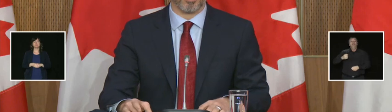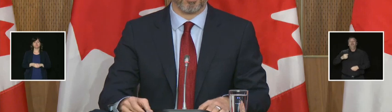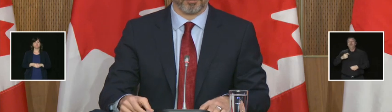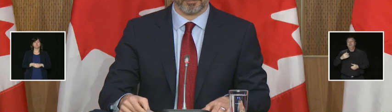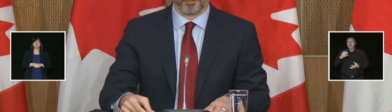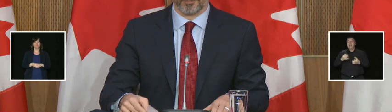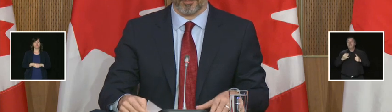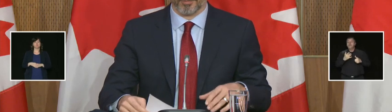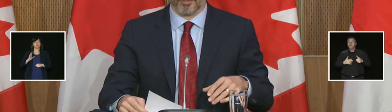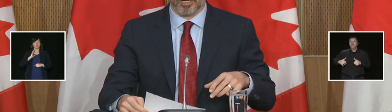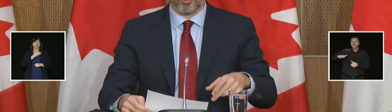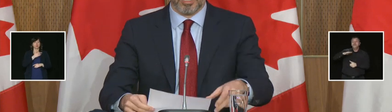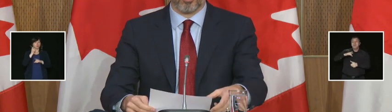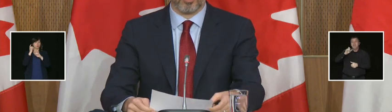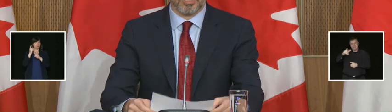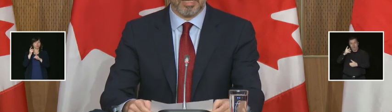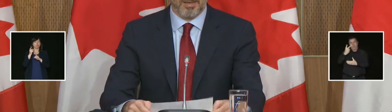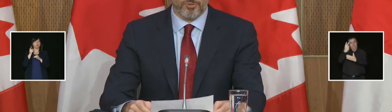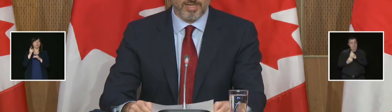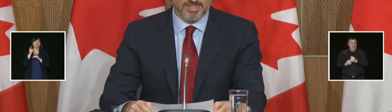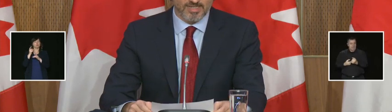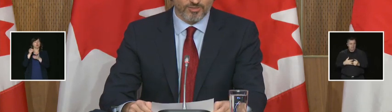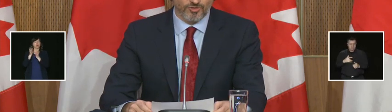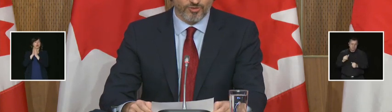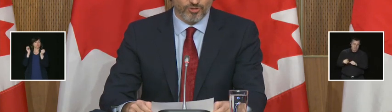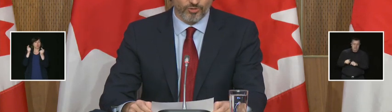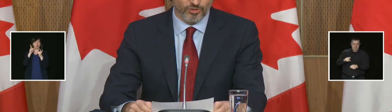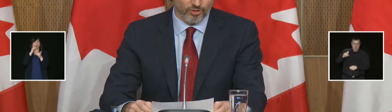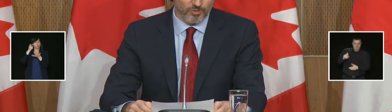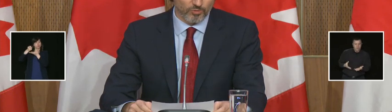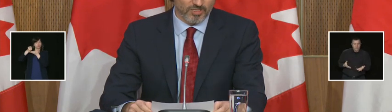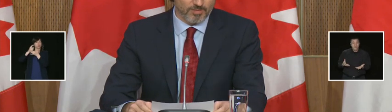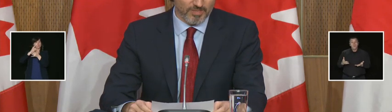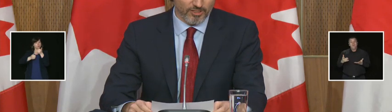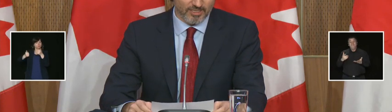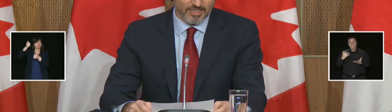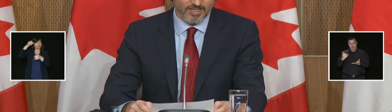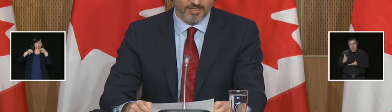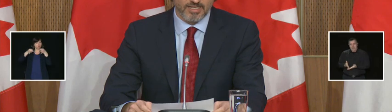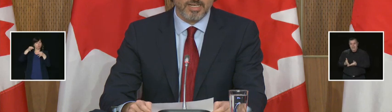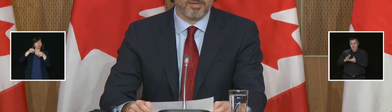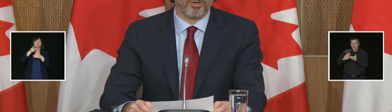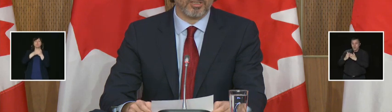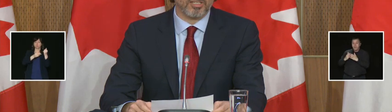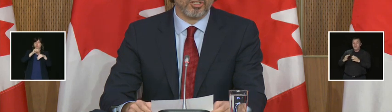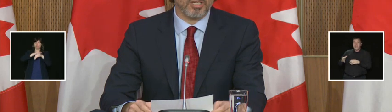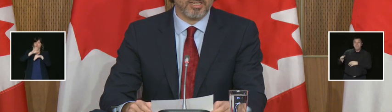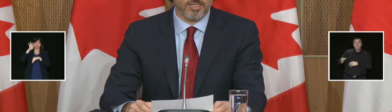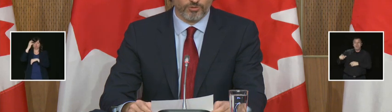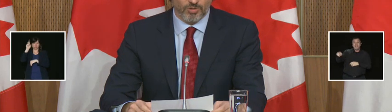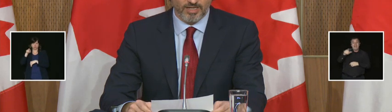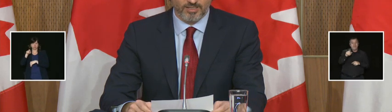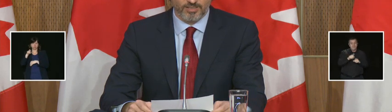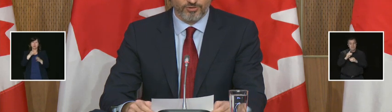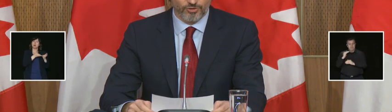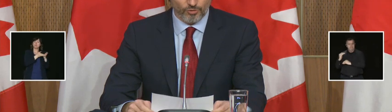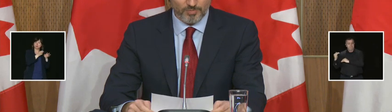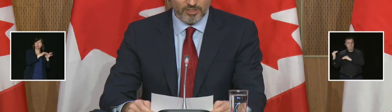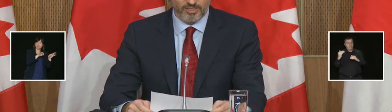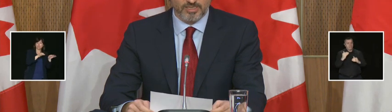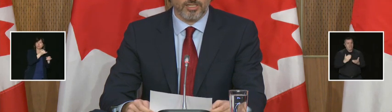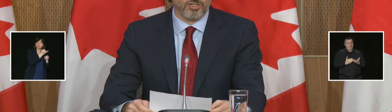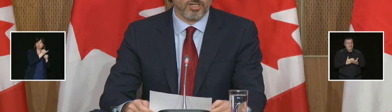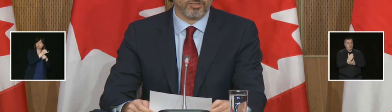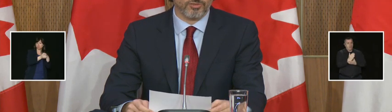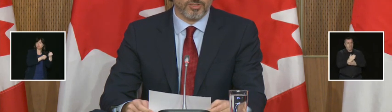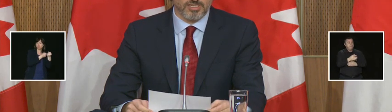bilingues nous allons aussi appuyer les institutions de communautés minoritaires et protéger les droits de nos